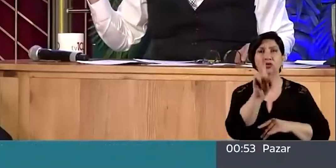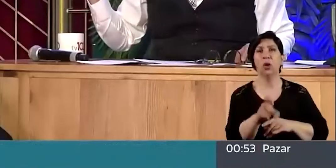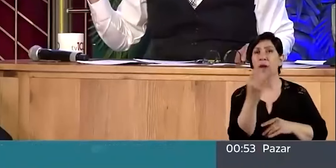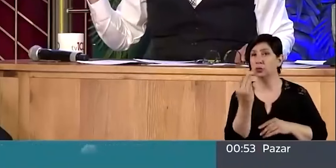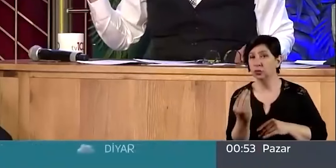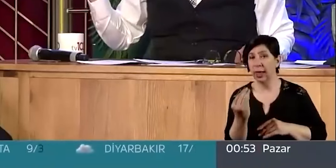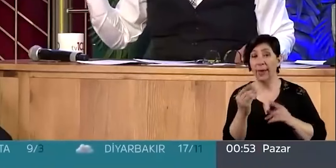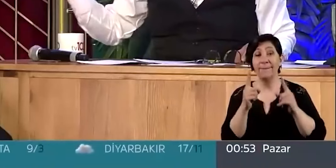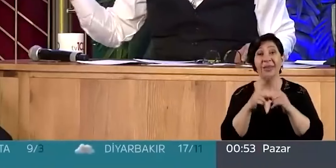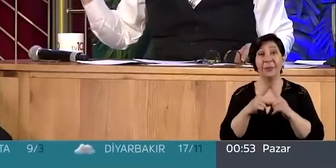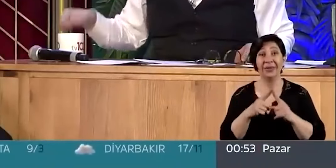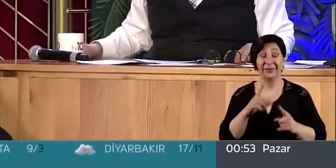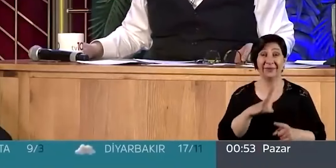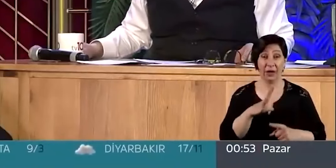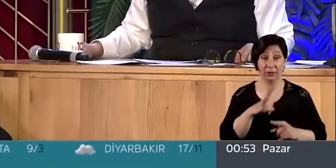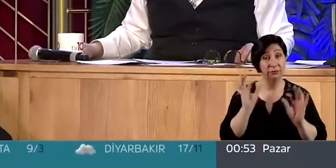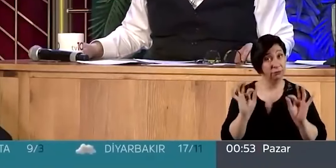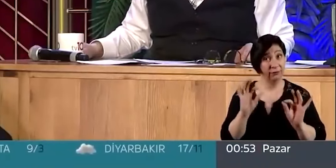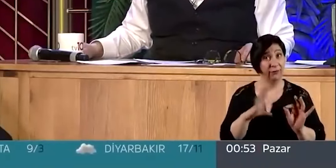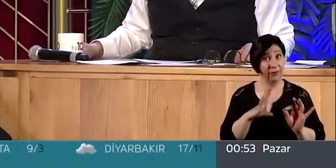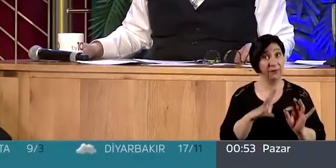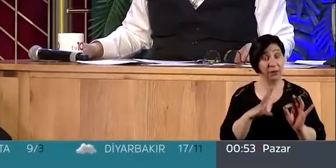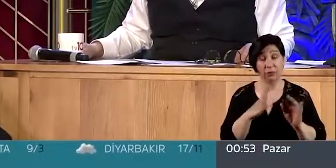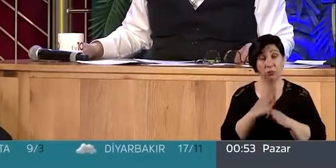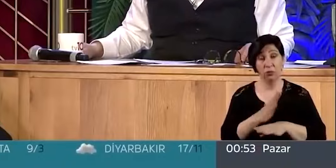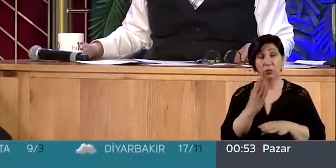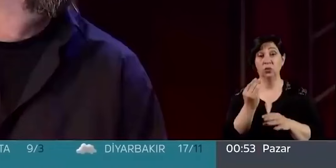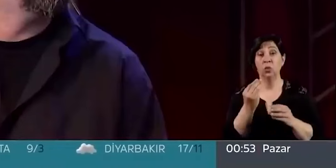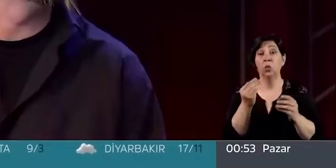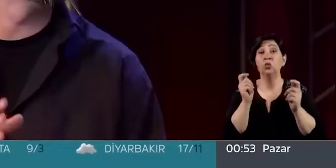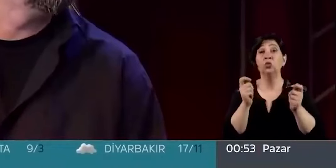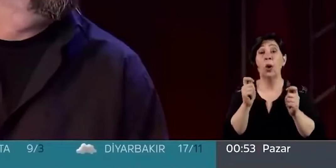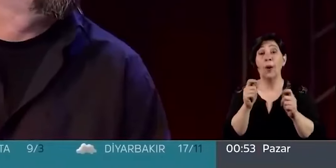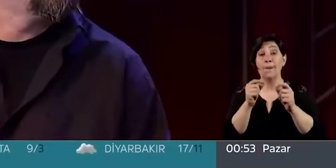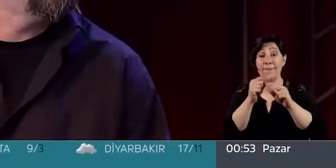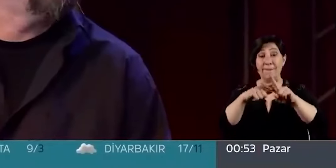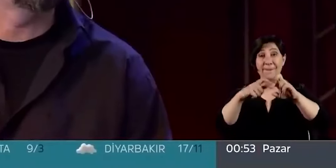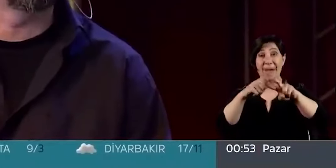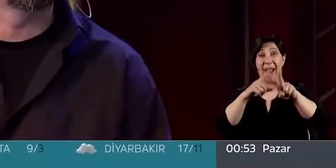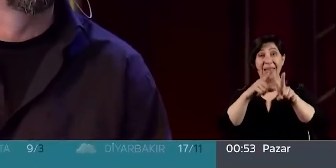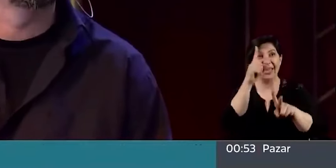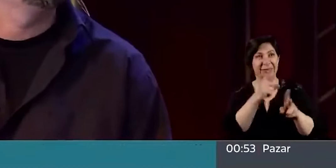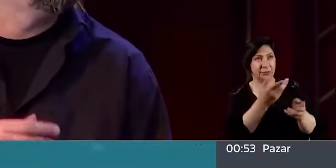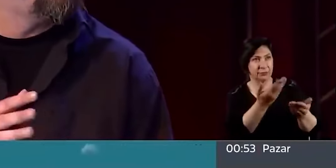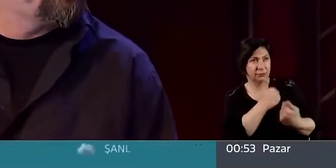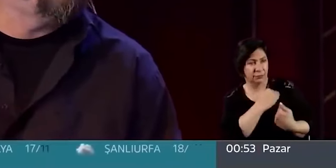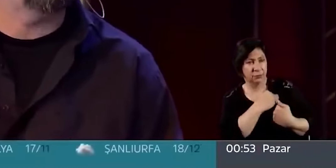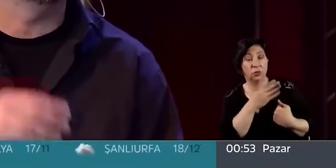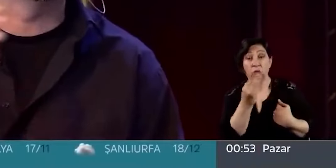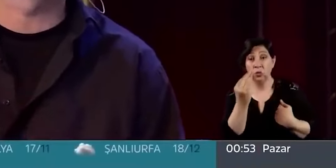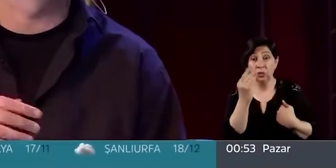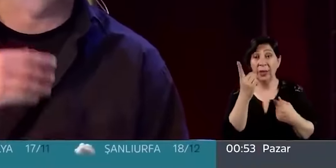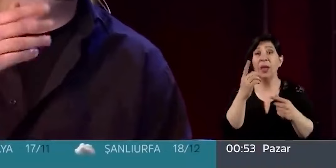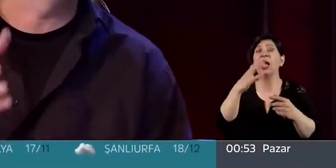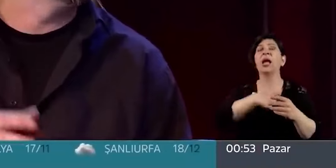çok iyi. Matematiği var işte. Bravo, matematiği var. Vallahi var. Yani çok güçlü iş ya. Yani bana denk geldi Türkiye'de. Bence çok güçlü bir format.